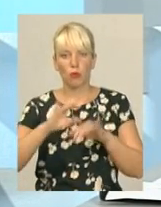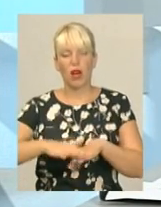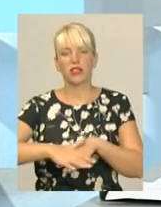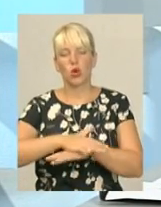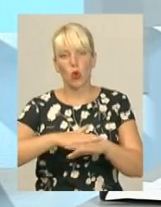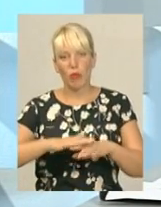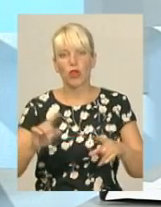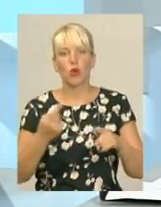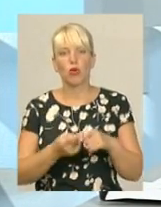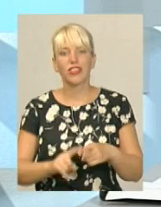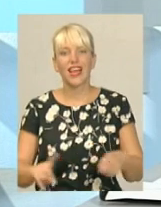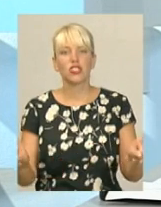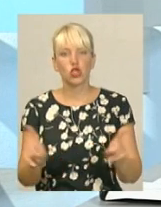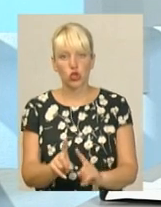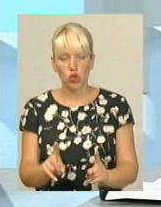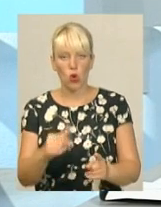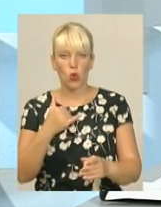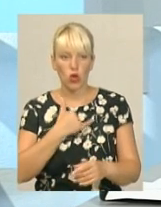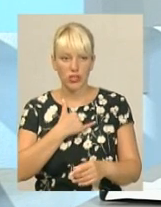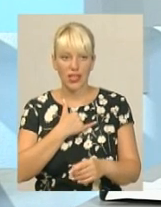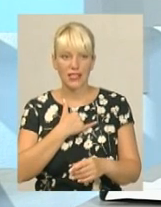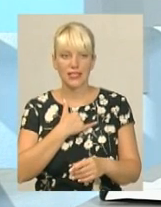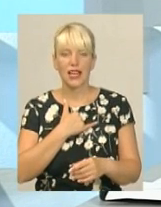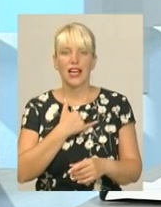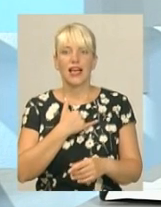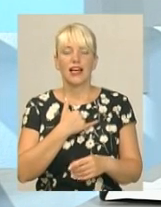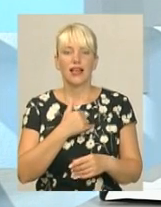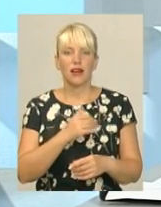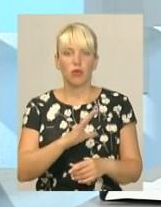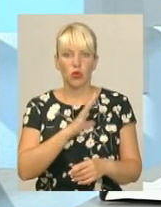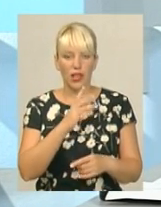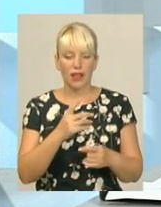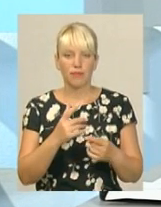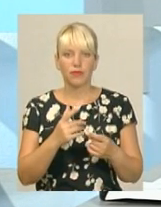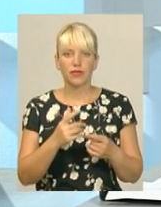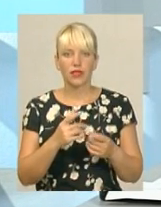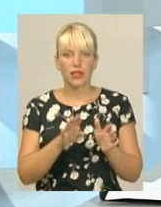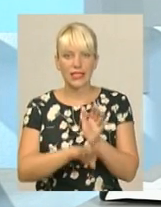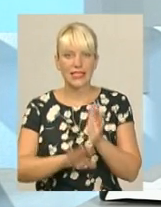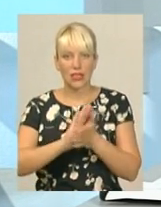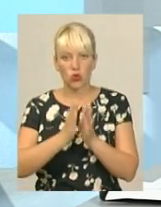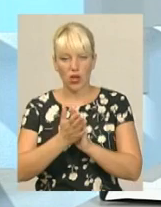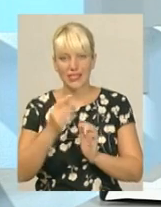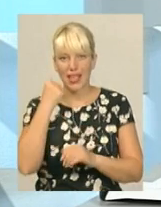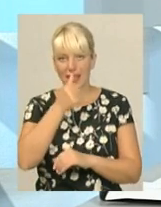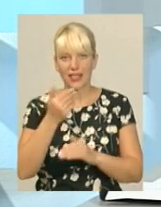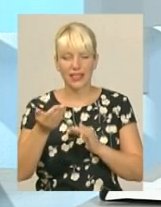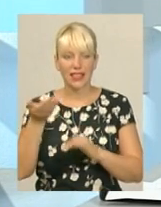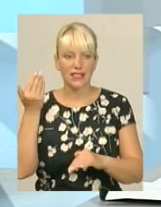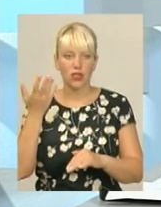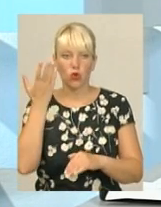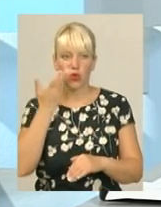що в нас критична ситуація була рік назад, коли ми констатували такий високий